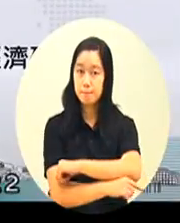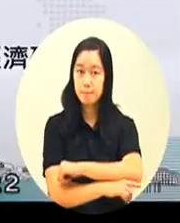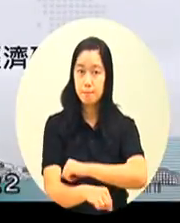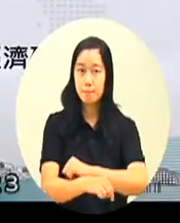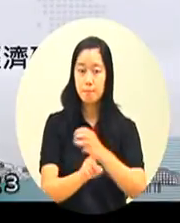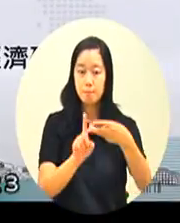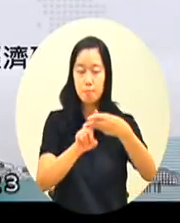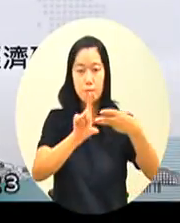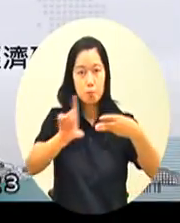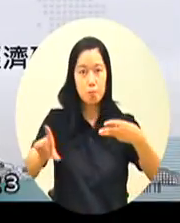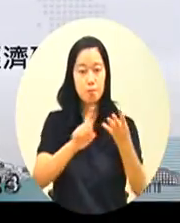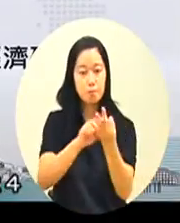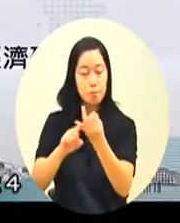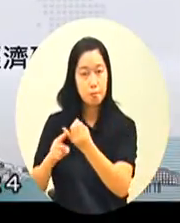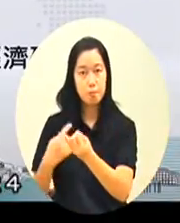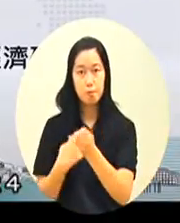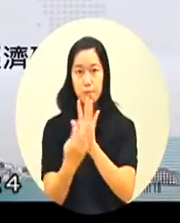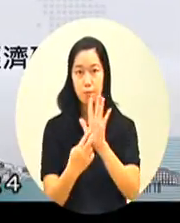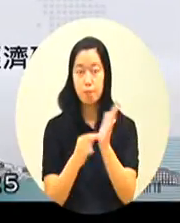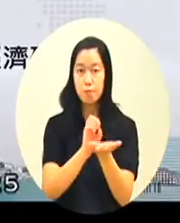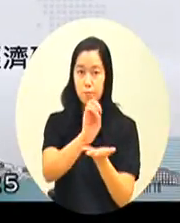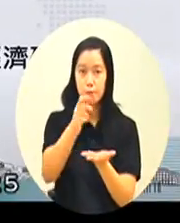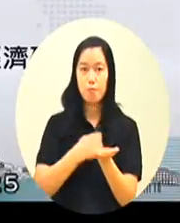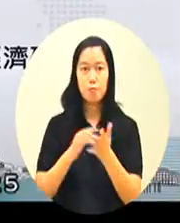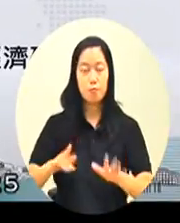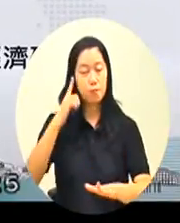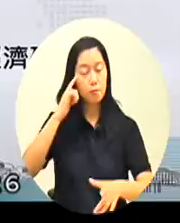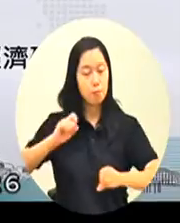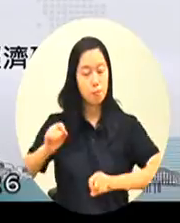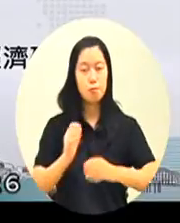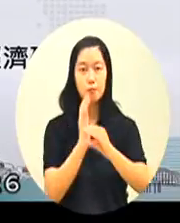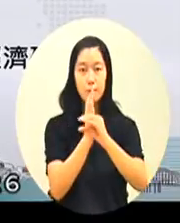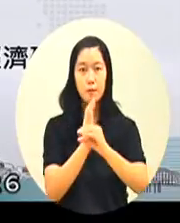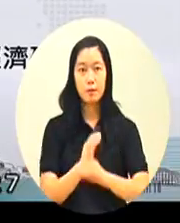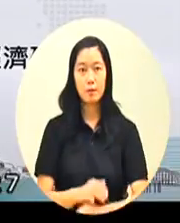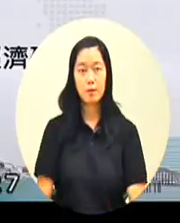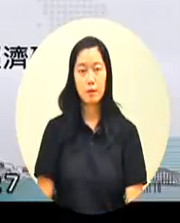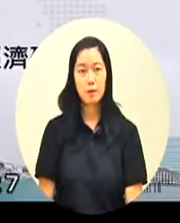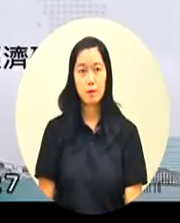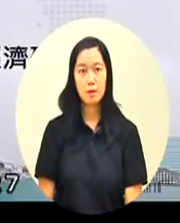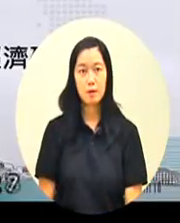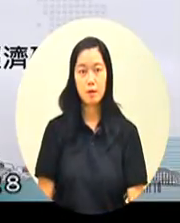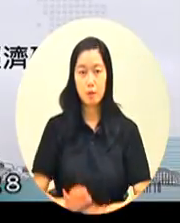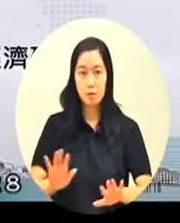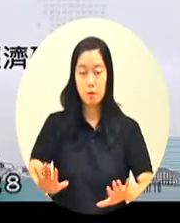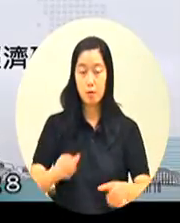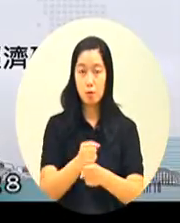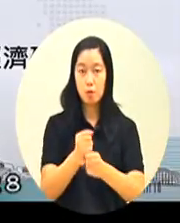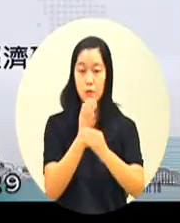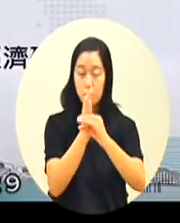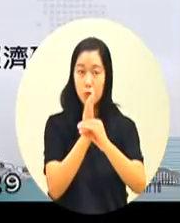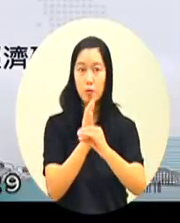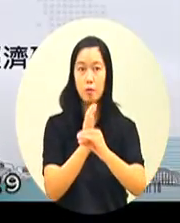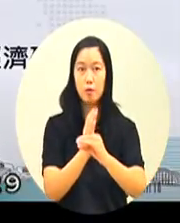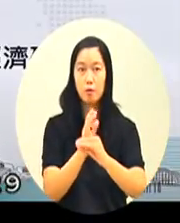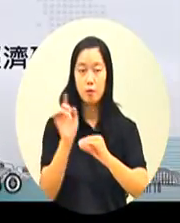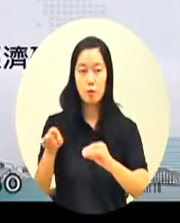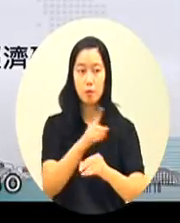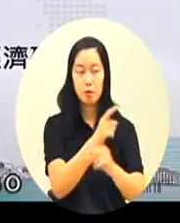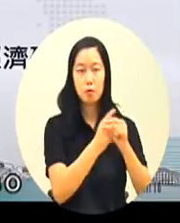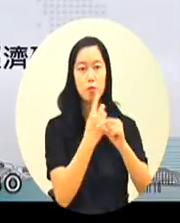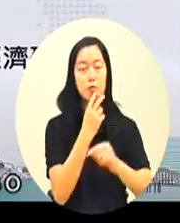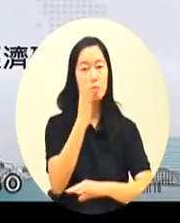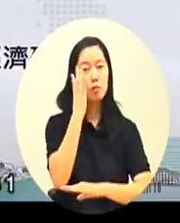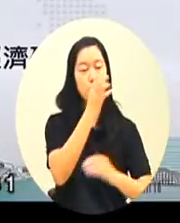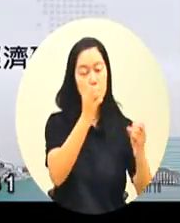我们现在在规划推动的一个业务那有些已经在执行中，有些是在跟中央政府做讨论